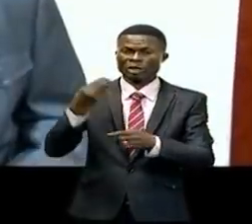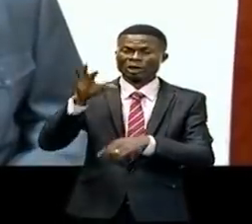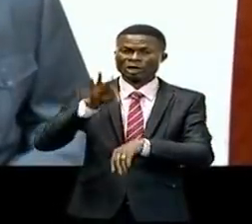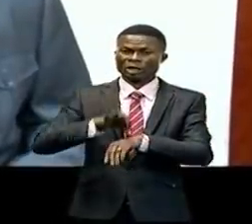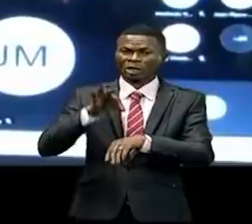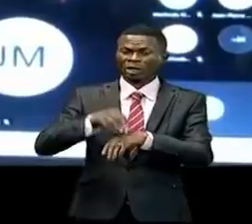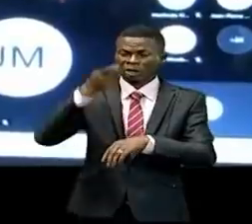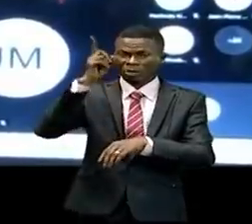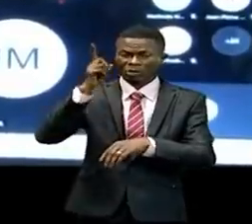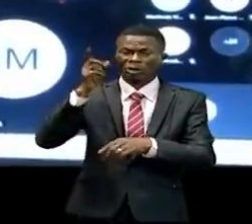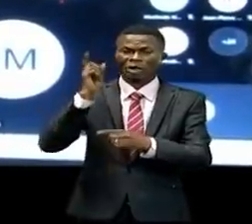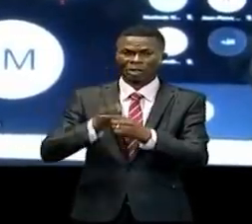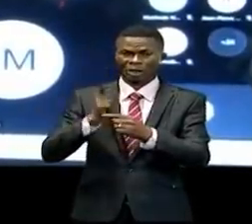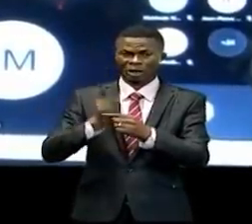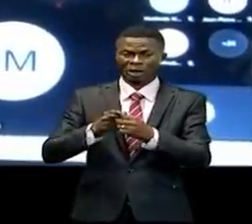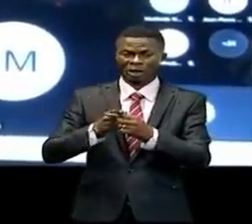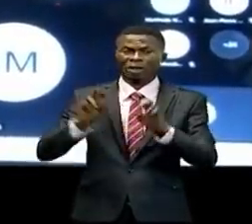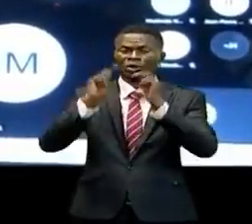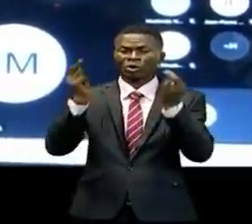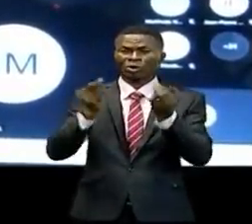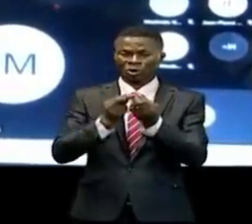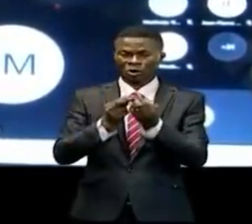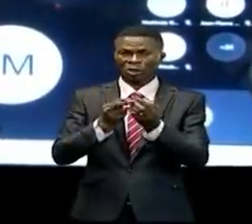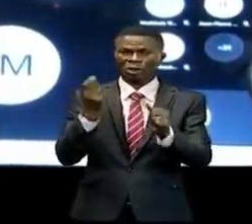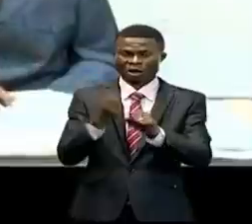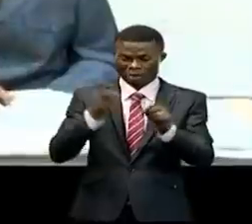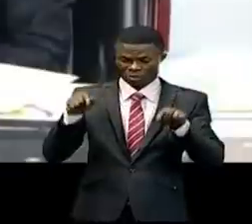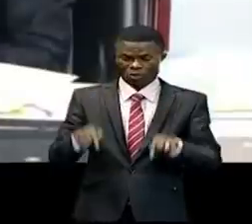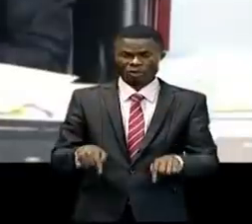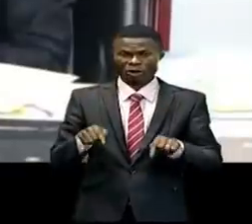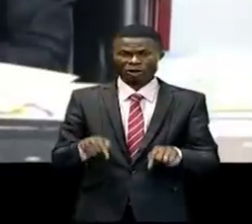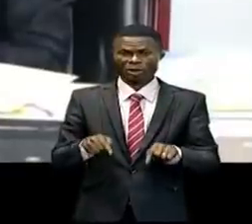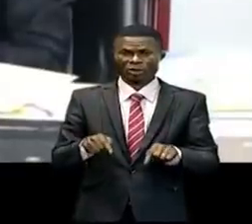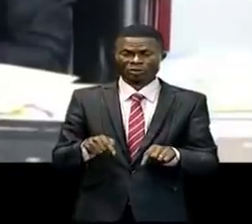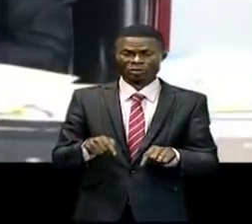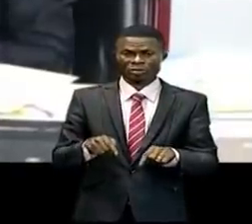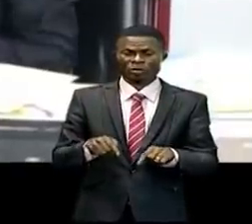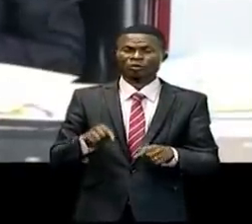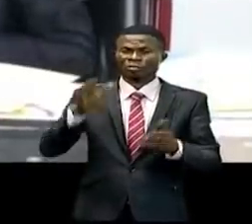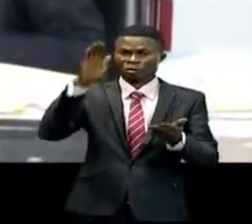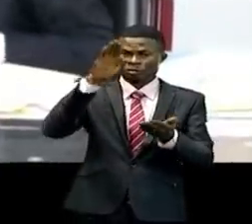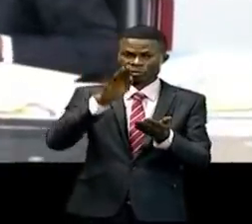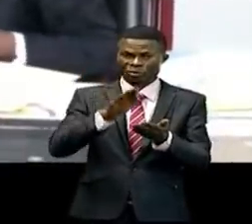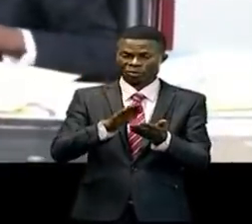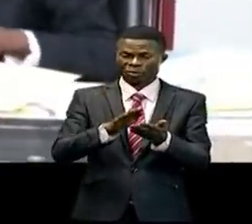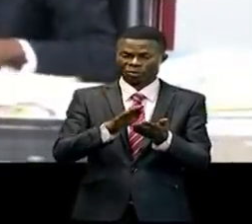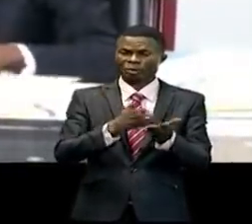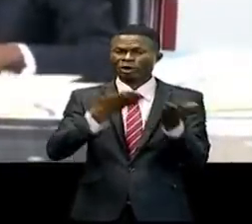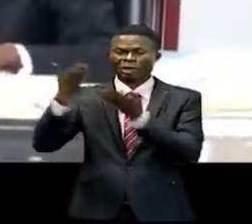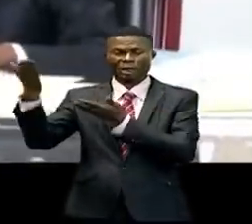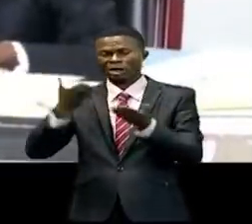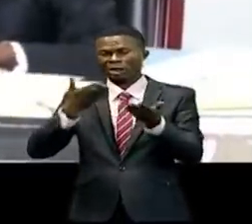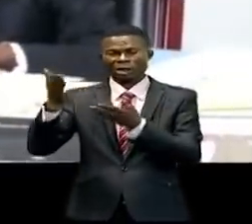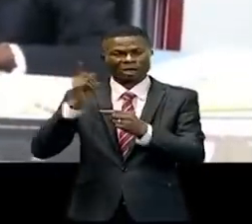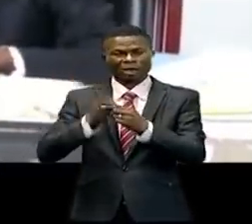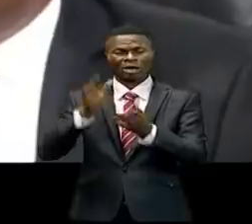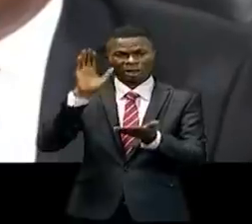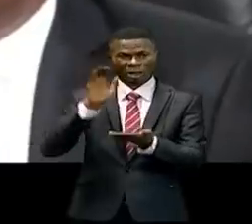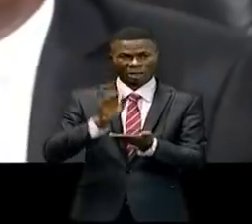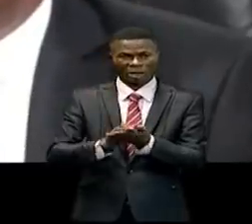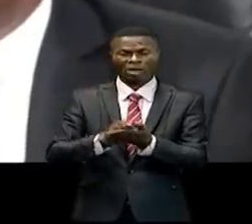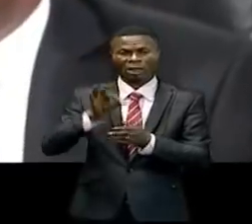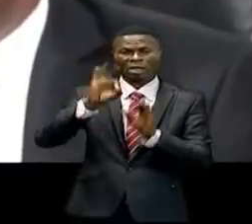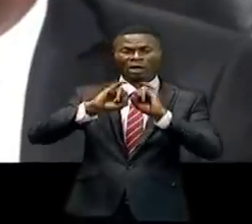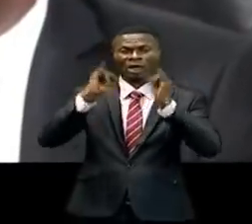de la mitraille aux unités industrielles localement installées, de restreindre les exportations des mitrailles ferreuses en faveur de